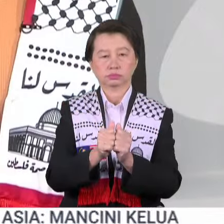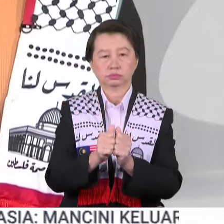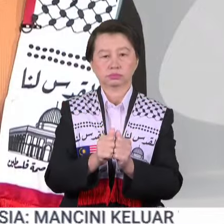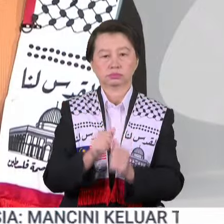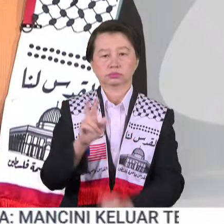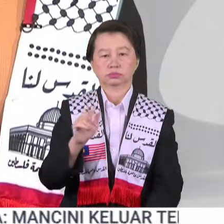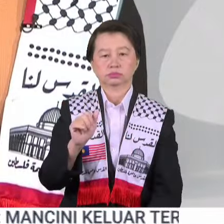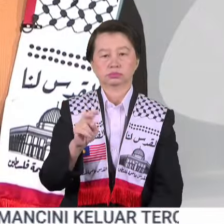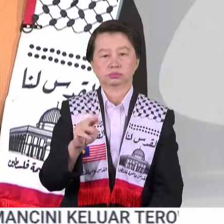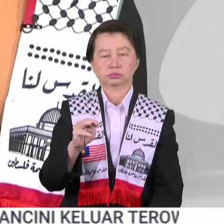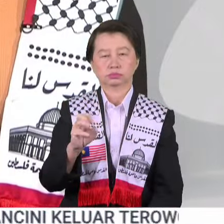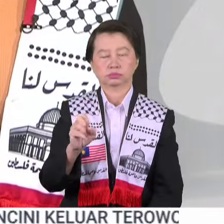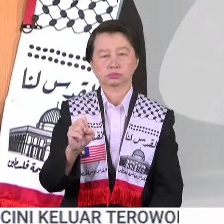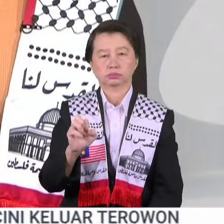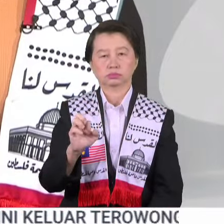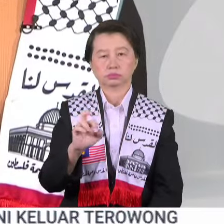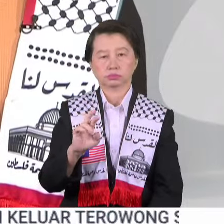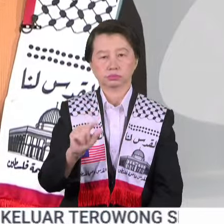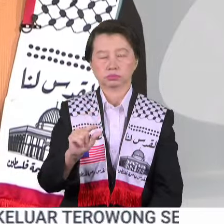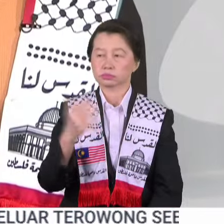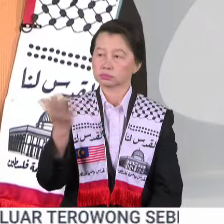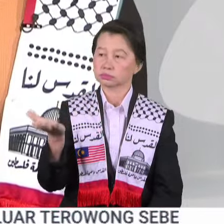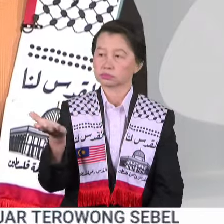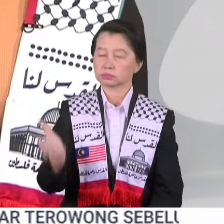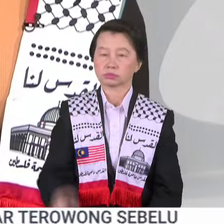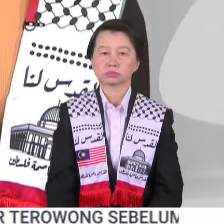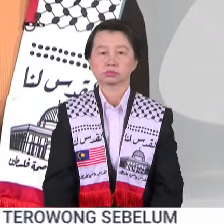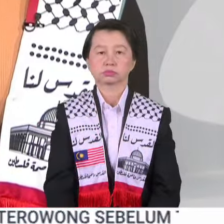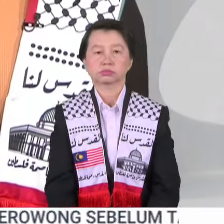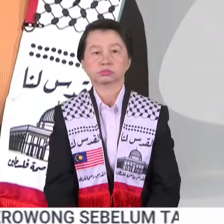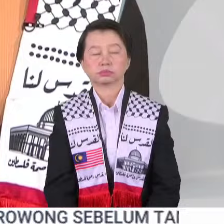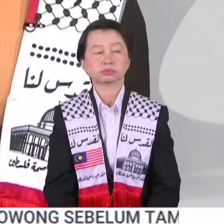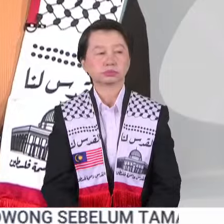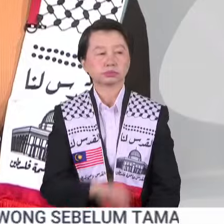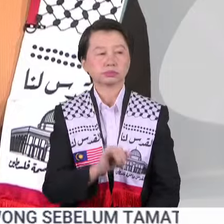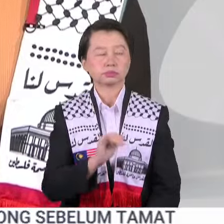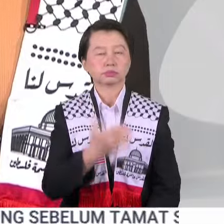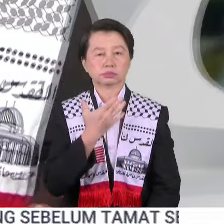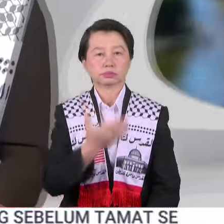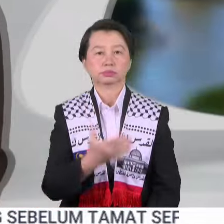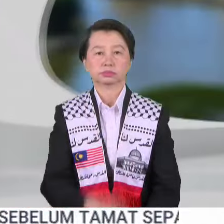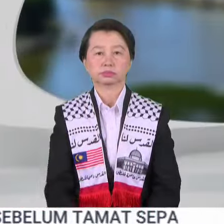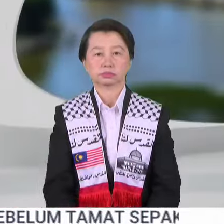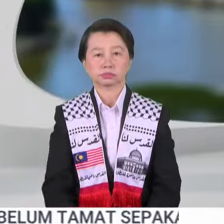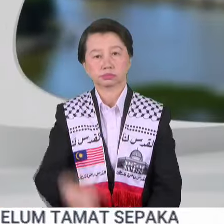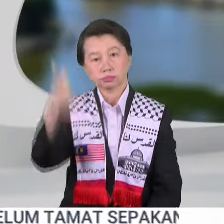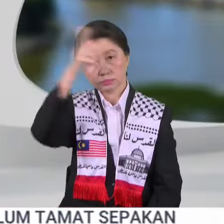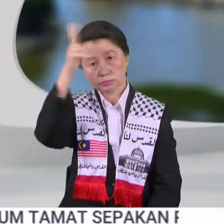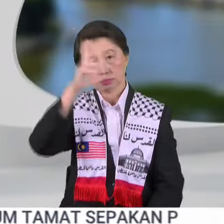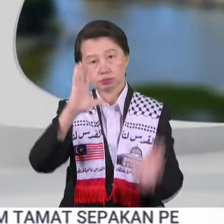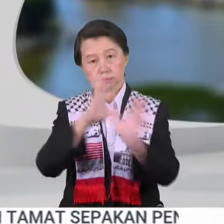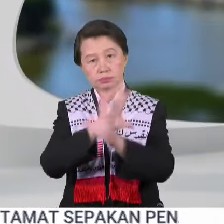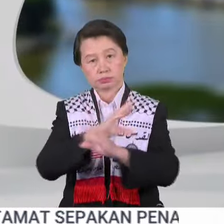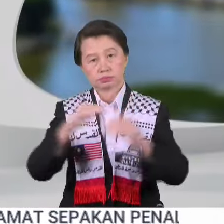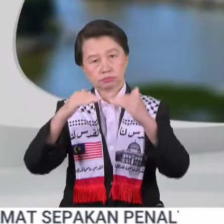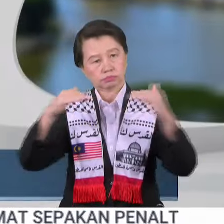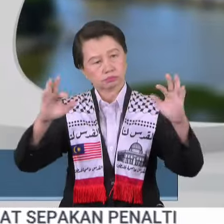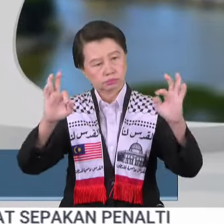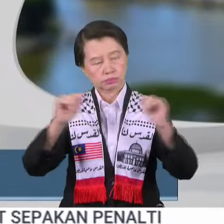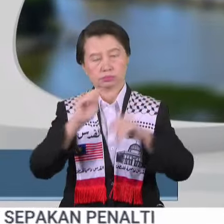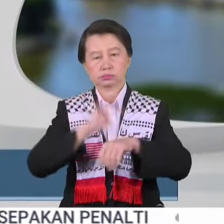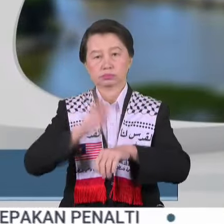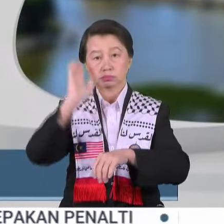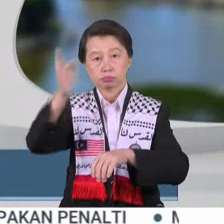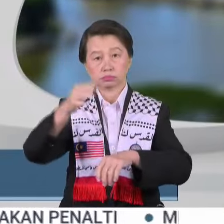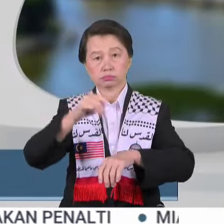ving di Kuching Sil ya terima kasih Nurul kerajaan Sarawak yang stabil serta masa